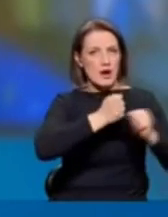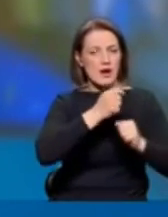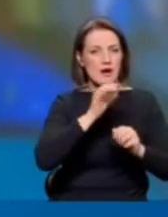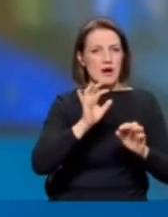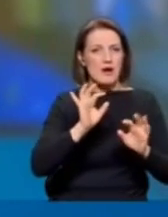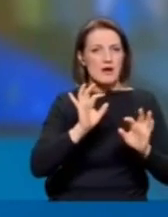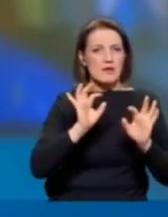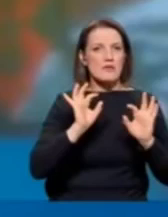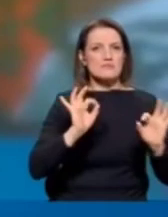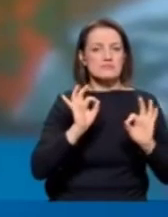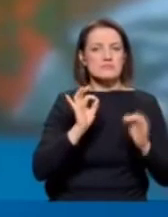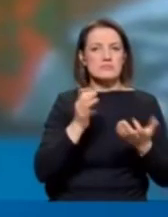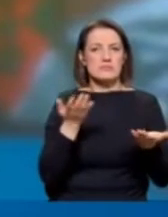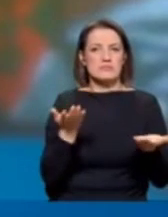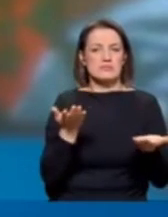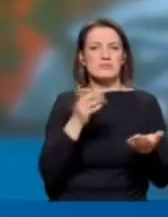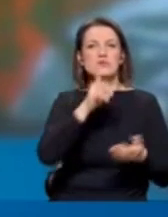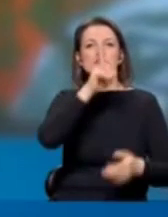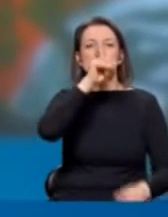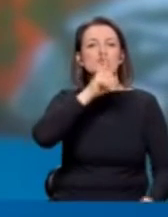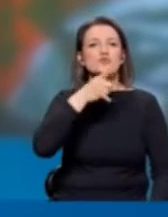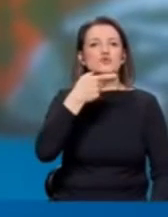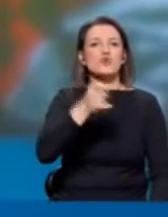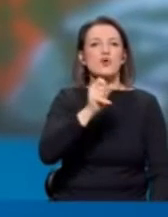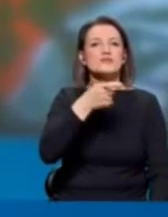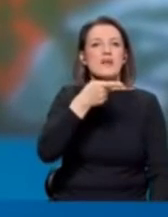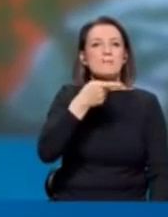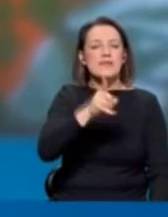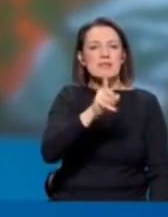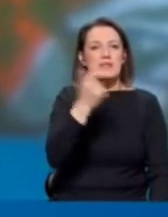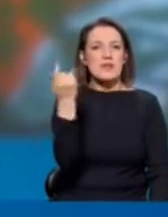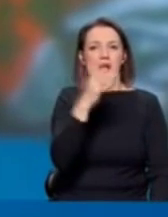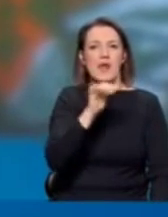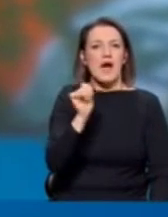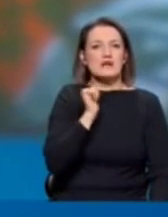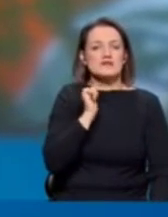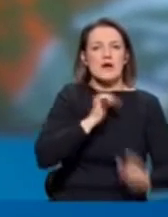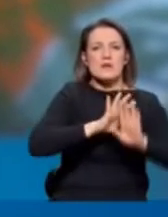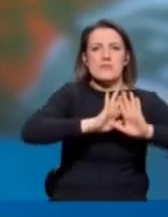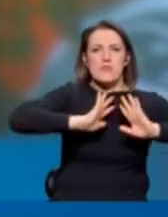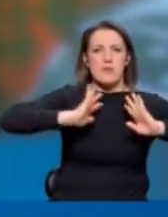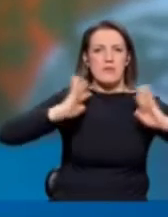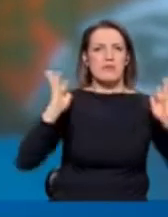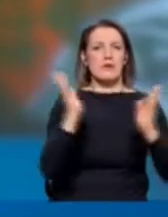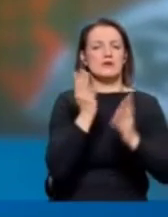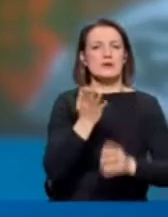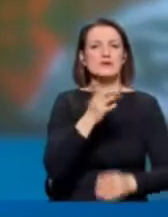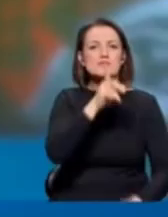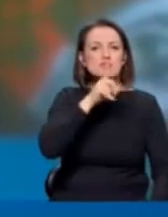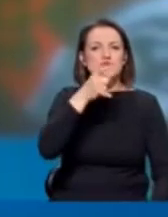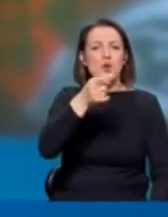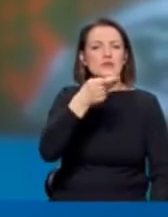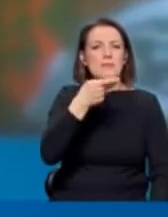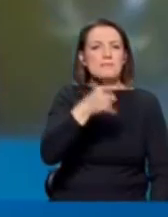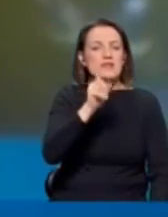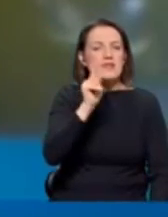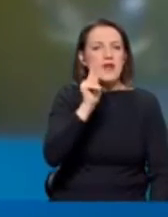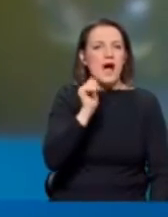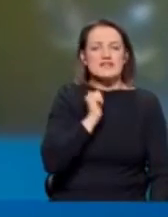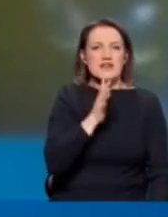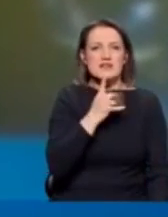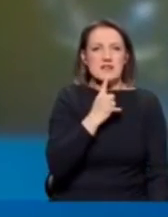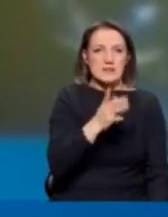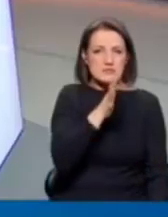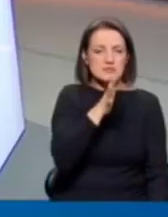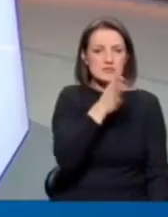mü Yani şöyle düşün 190.000 askerle kuşatmış 190 bin asker ne demek biliyor musun Yani bizim